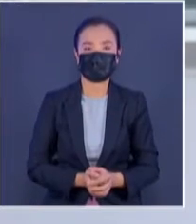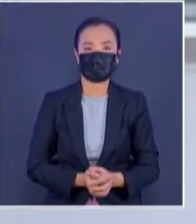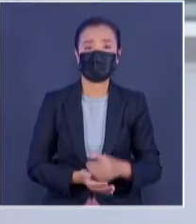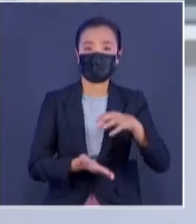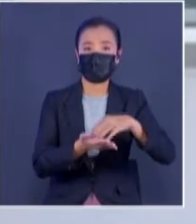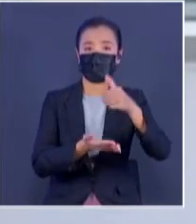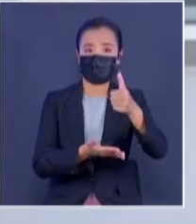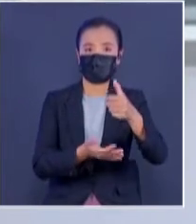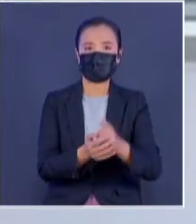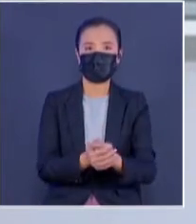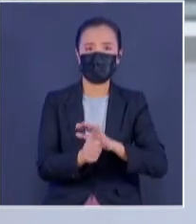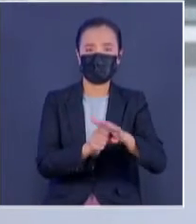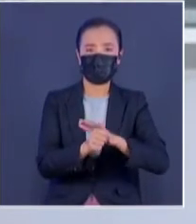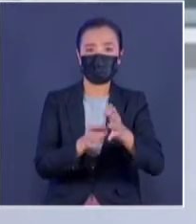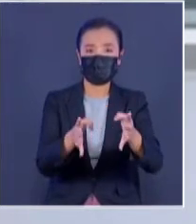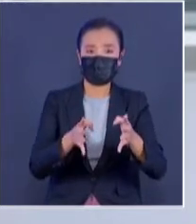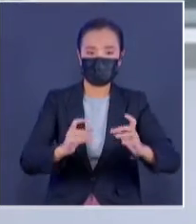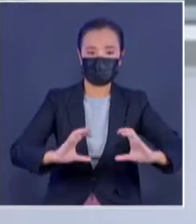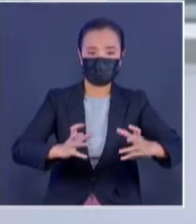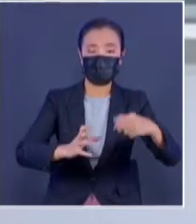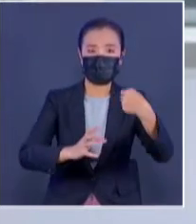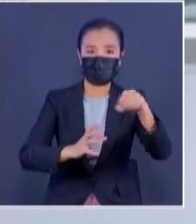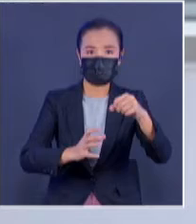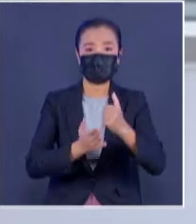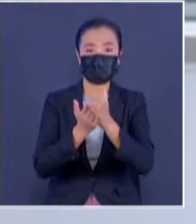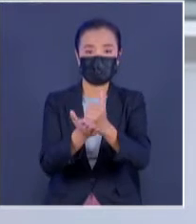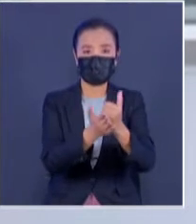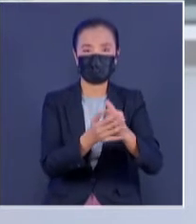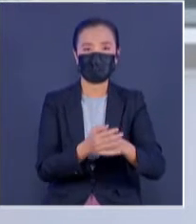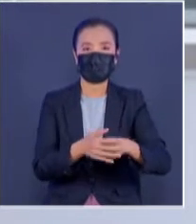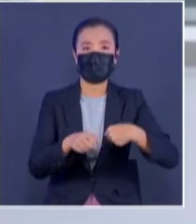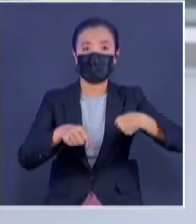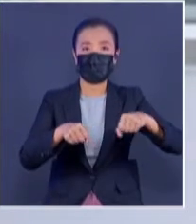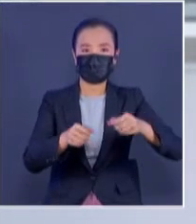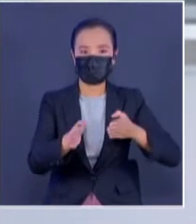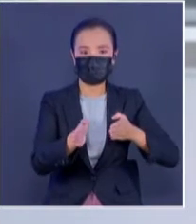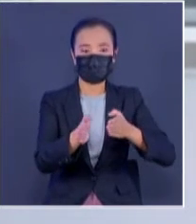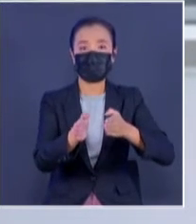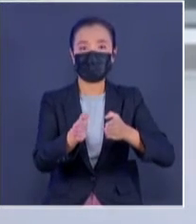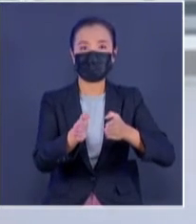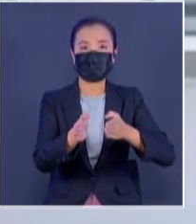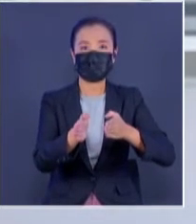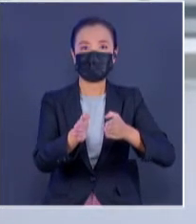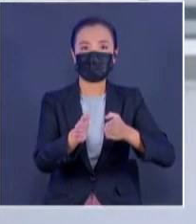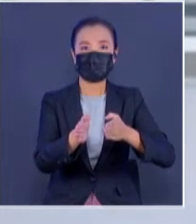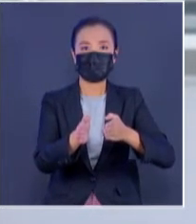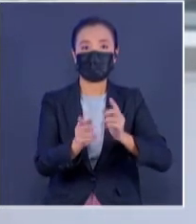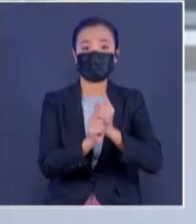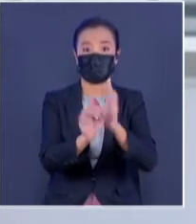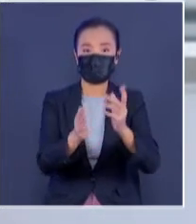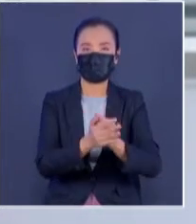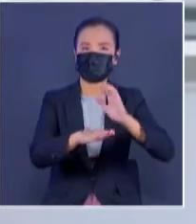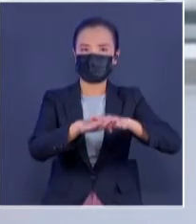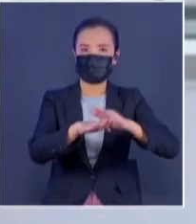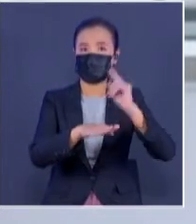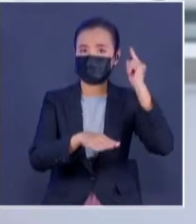คดีนะครับที่มาพอดีเลยแล้วก็มาช่วยเปิดทางให้นะครับมอเตอร์ไซค์คนนั้นไม่ตามมาต่อไปผู้เสียหายก็เลยฝากเตือนไปถึงผู้หญิงที่ต้องขี่มอเ